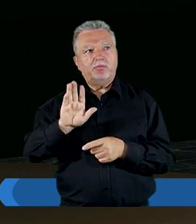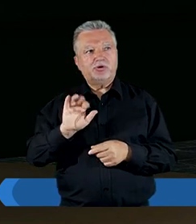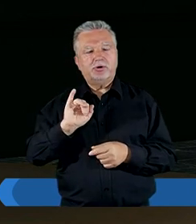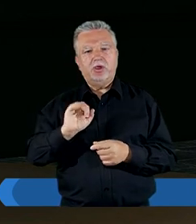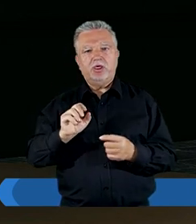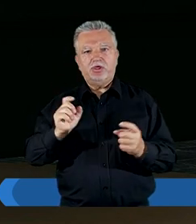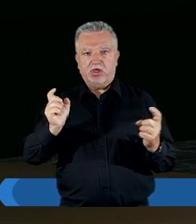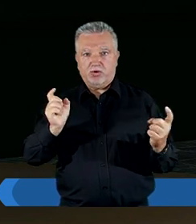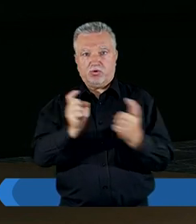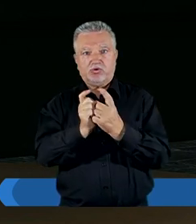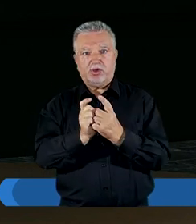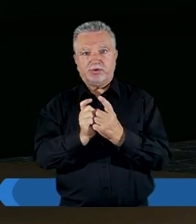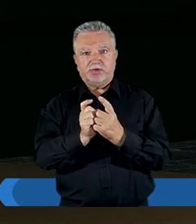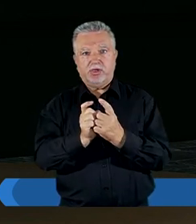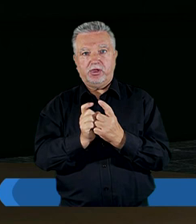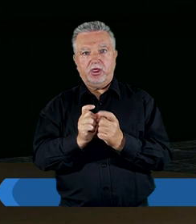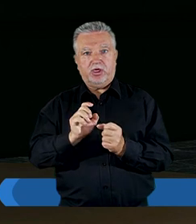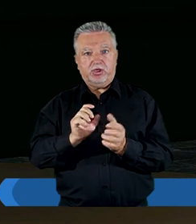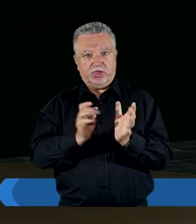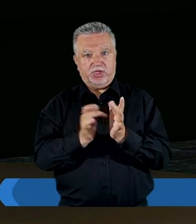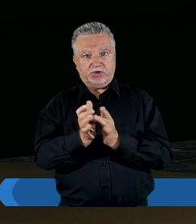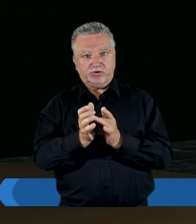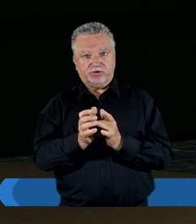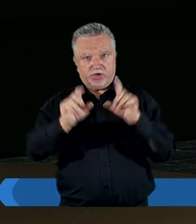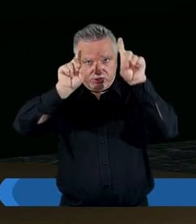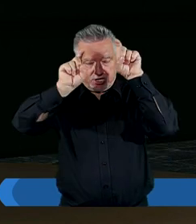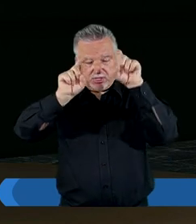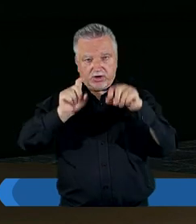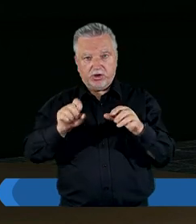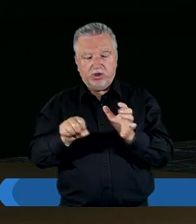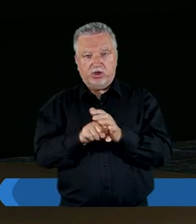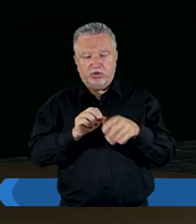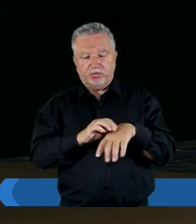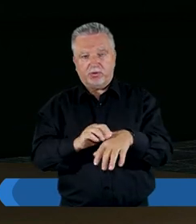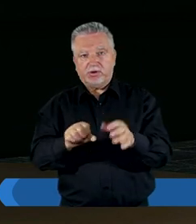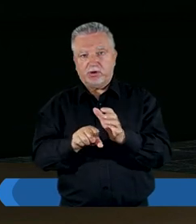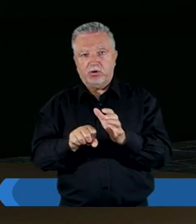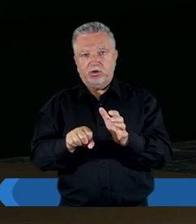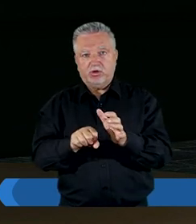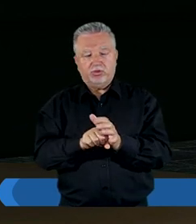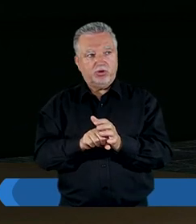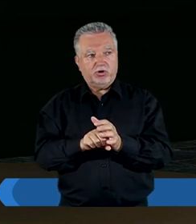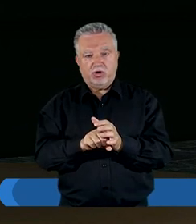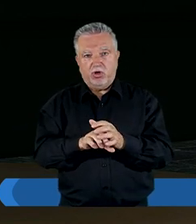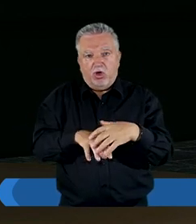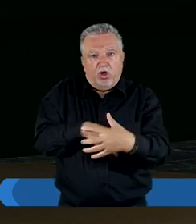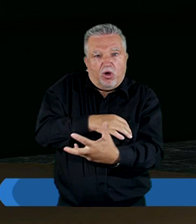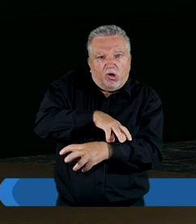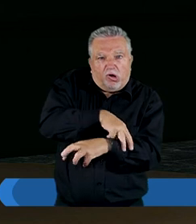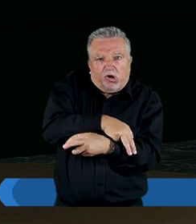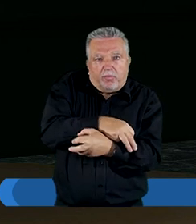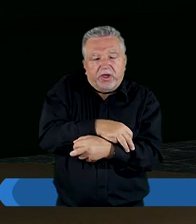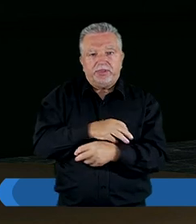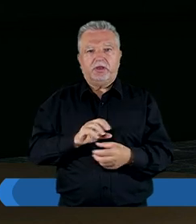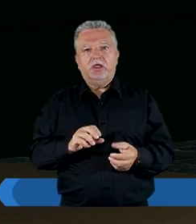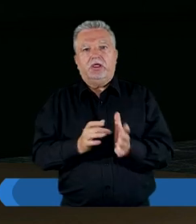kontrast szatan, który doprowadzał do złego, który doprowadzał do opętań, bo przecież Jezus też